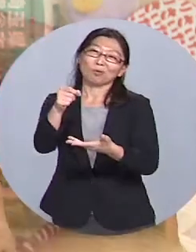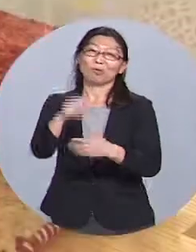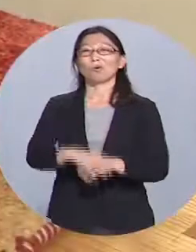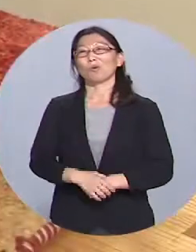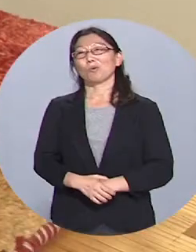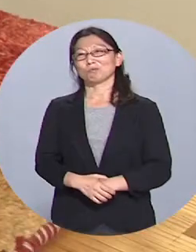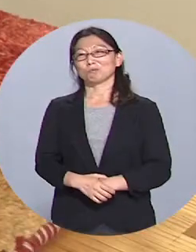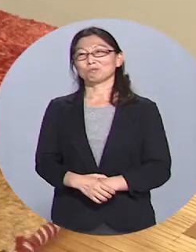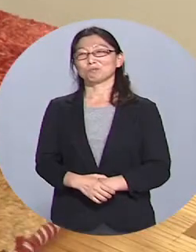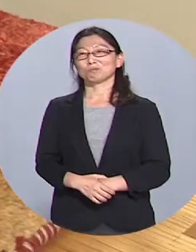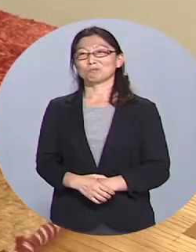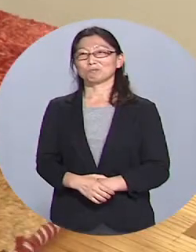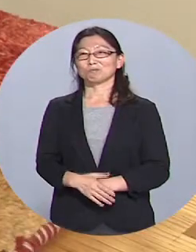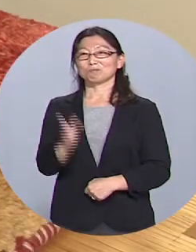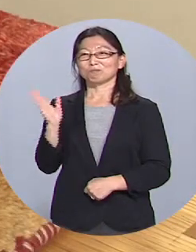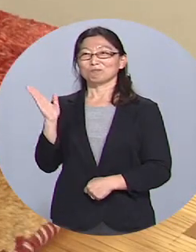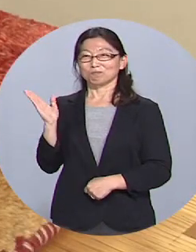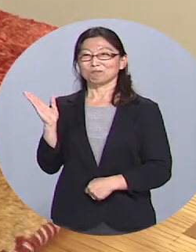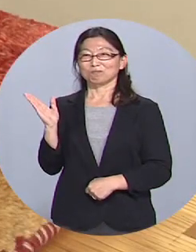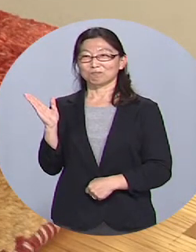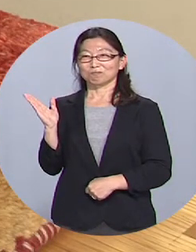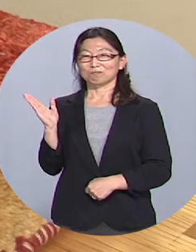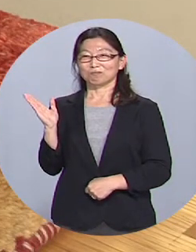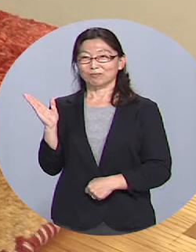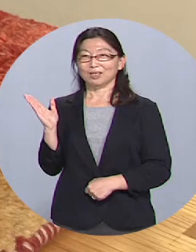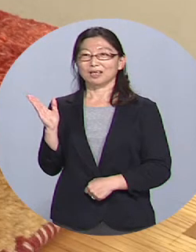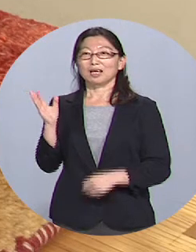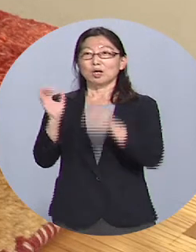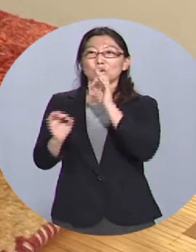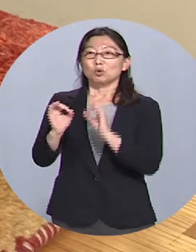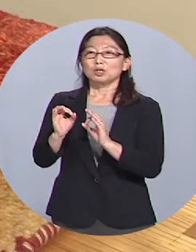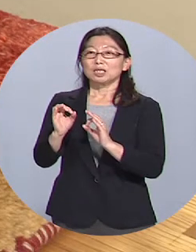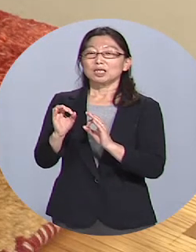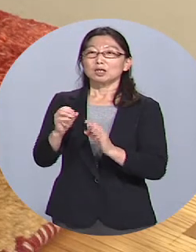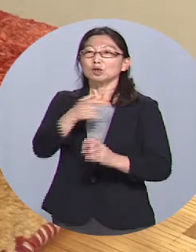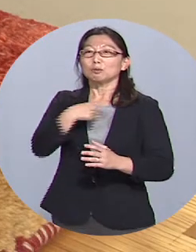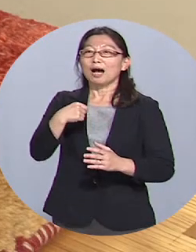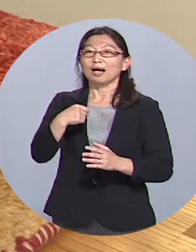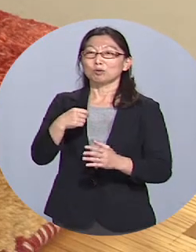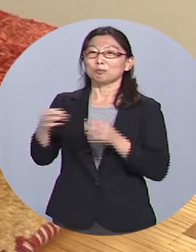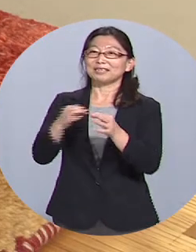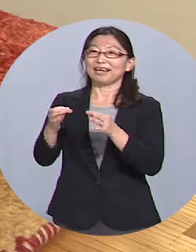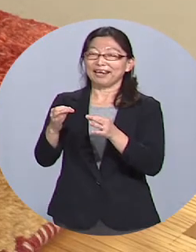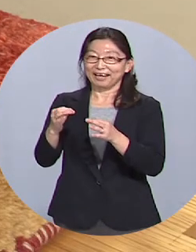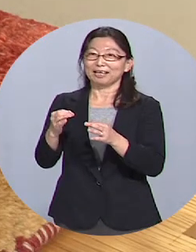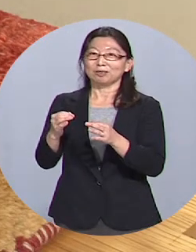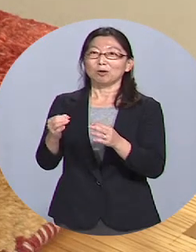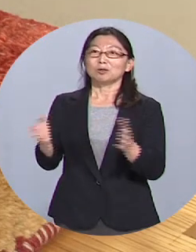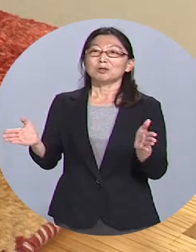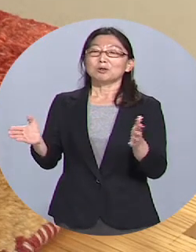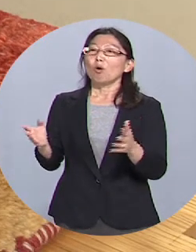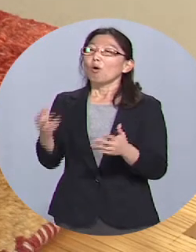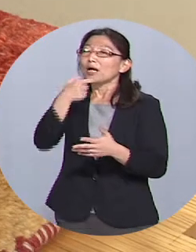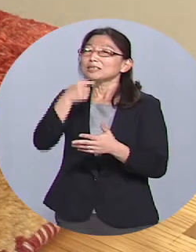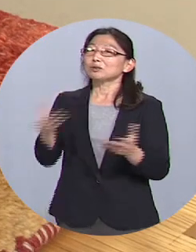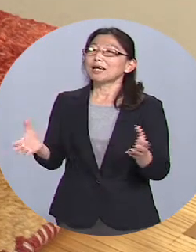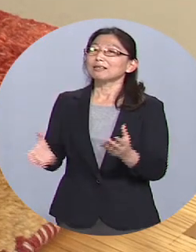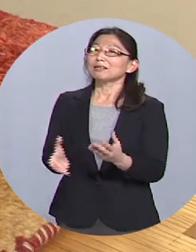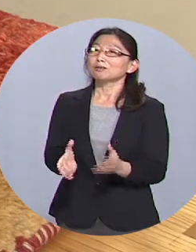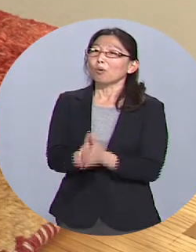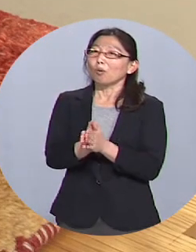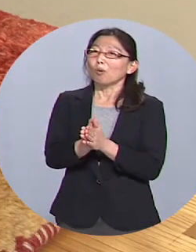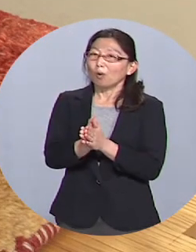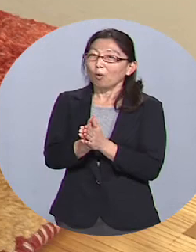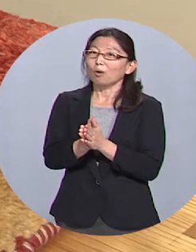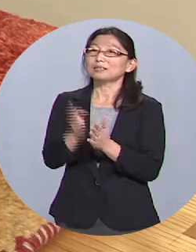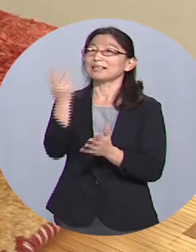。 僕が雪くまをいただいた三河屋さんの熊谷パウンドなど和菓子と洋菓子の詰め合わせ